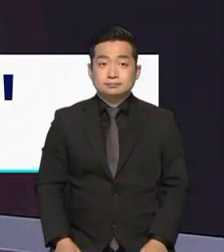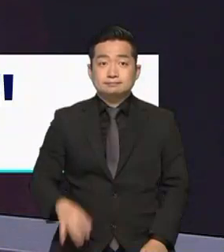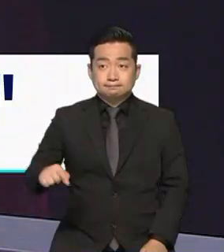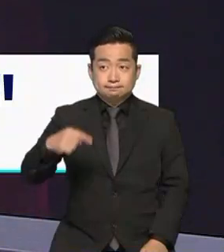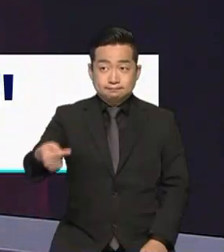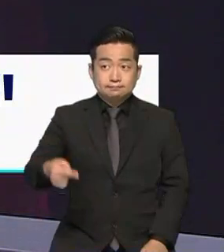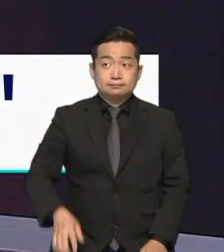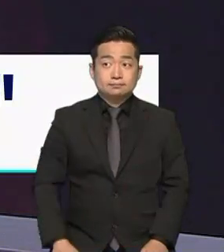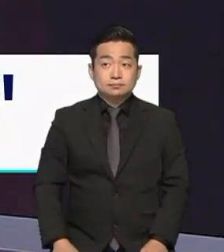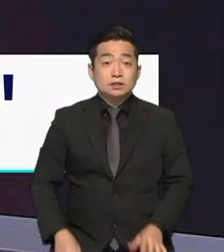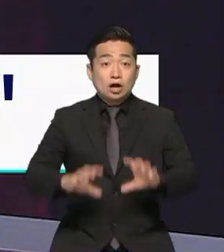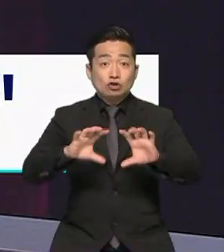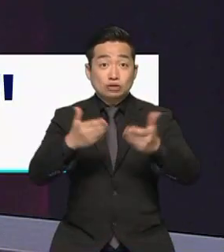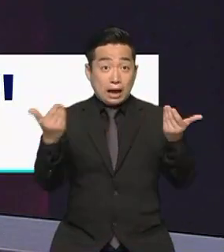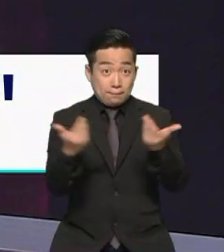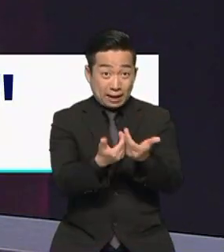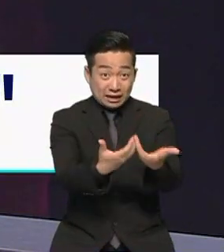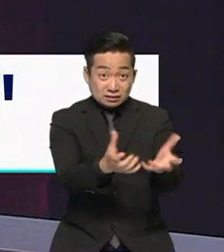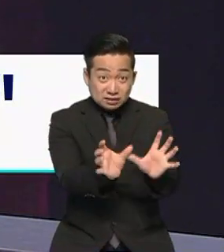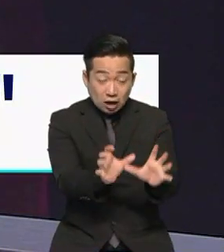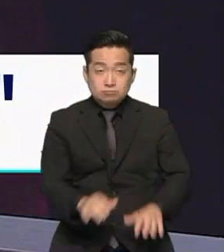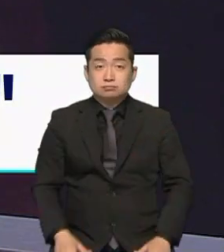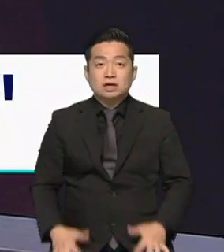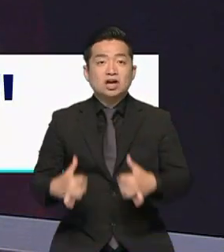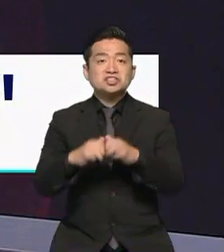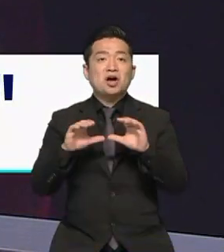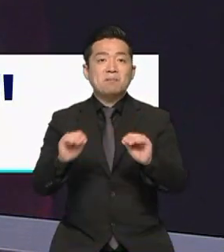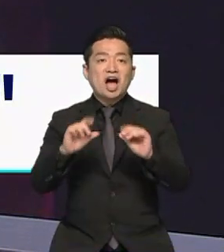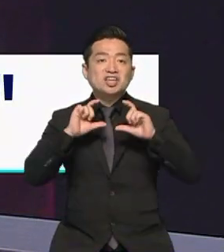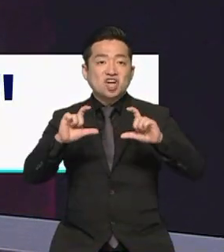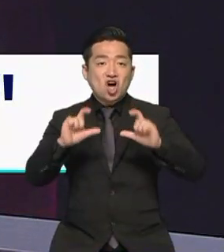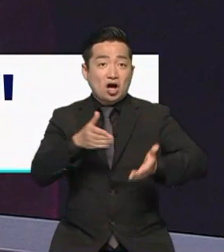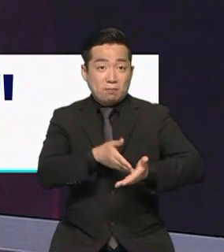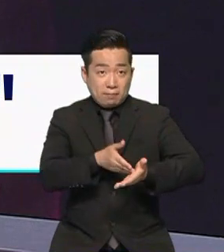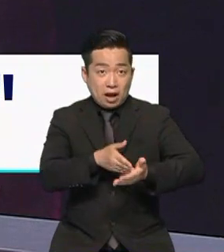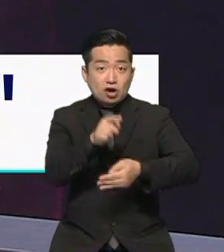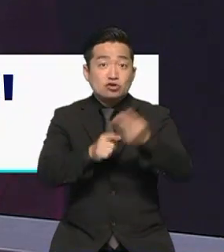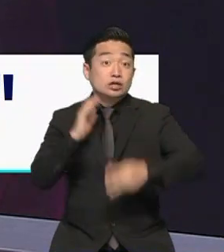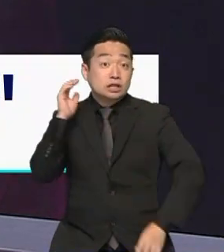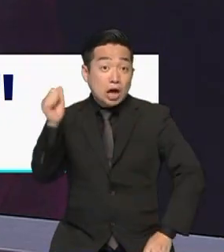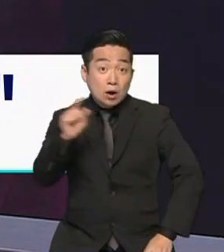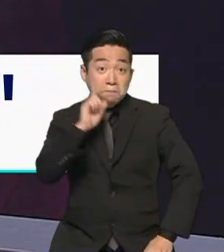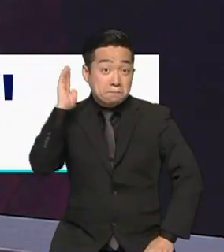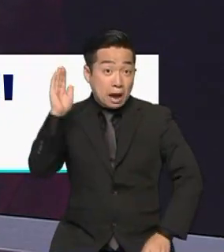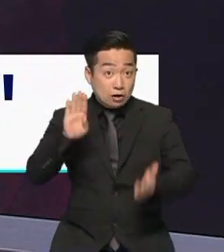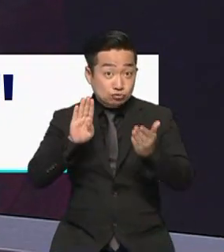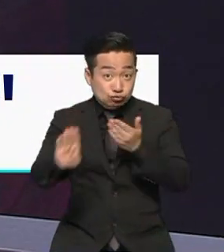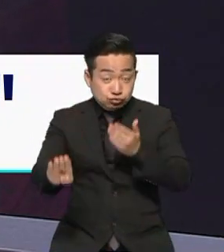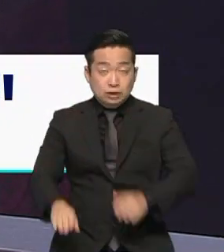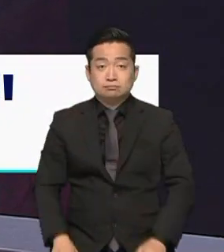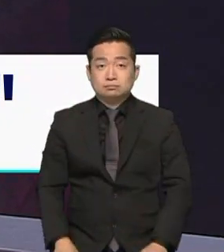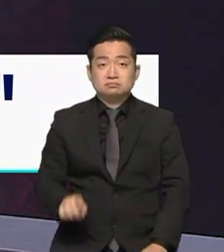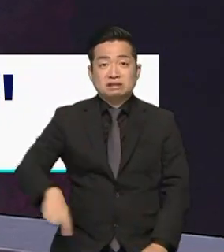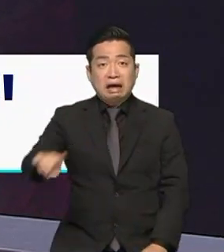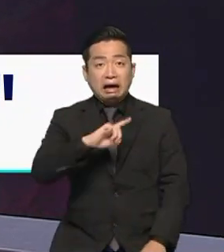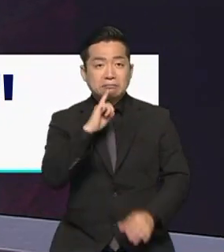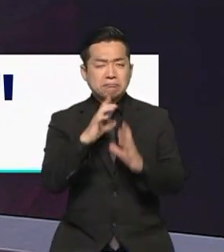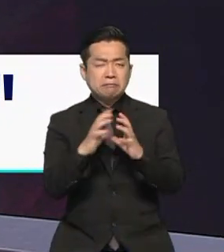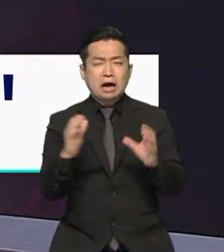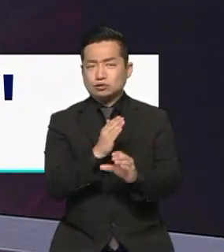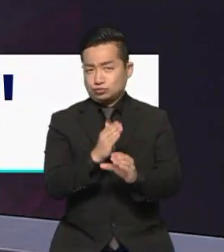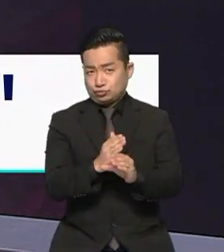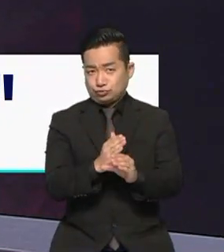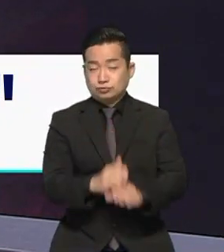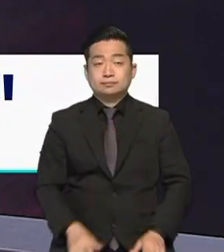다음 소식입니다. 반국가 세력이 종전 선언을 주장했다는 윤석열 대통령의 발언 이후 그 파장이 계속 이어지고